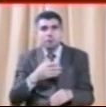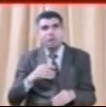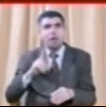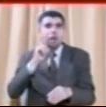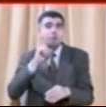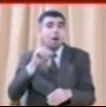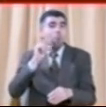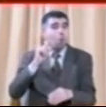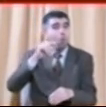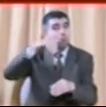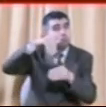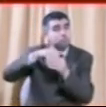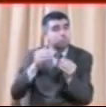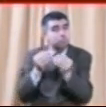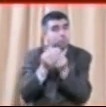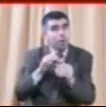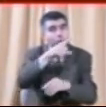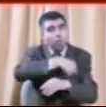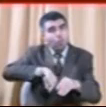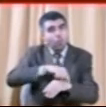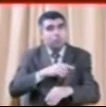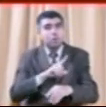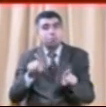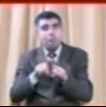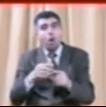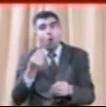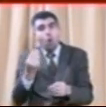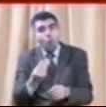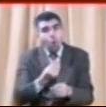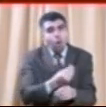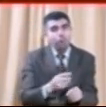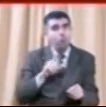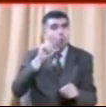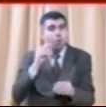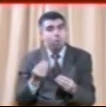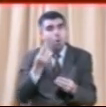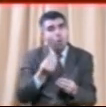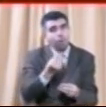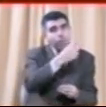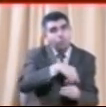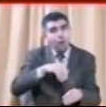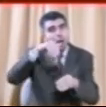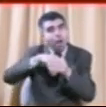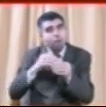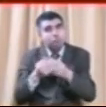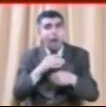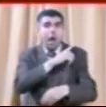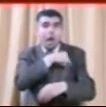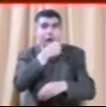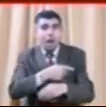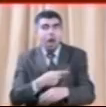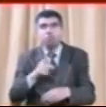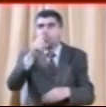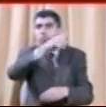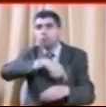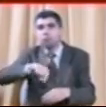شرف المواطنات والمواطنين بالاغتصاب إلى عدم إتيان ذلك، وإذا ما اقسم فالعقوبة تكون هي